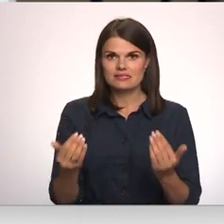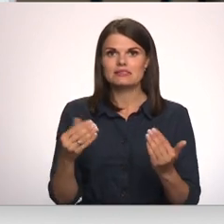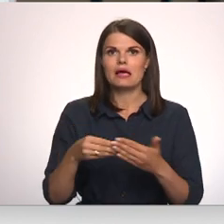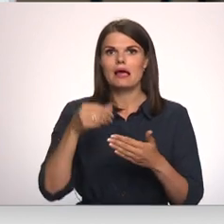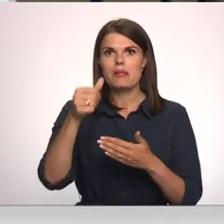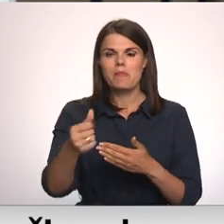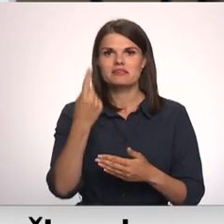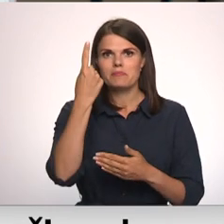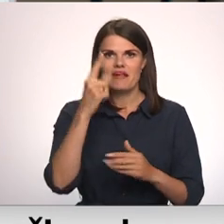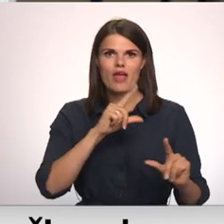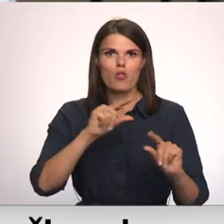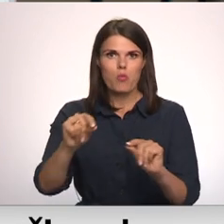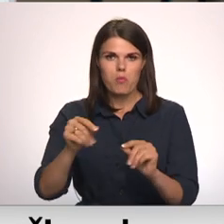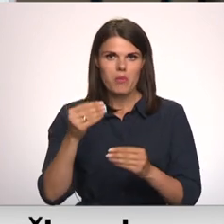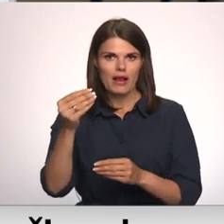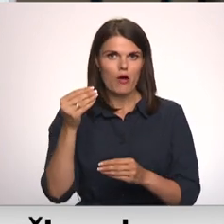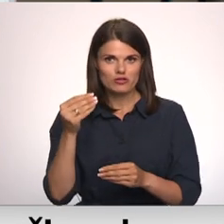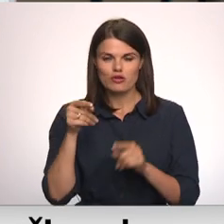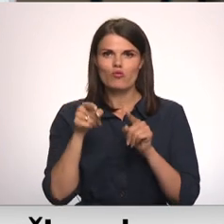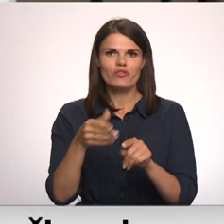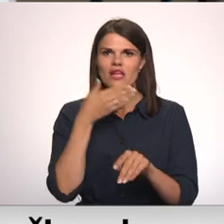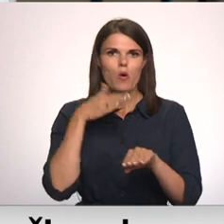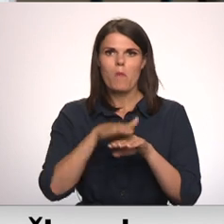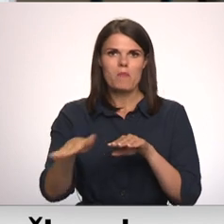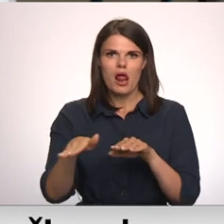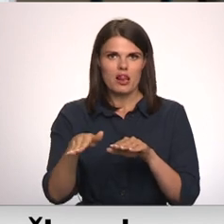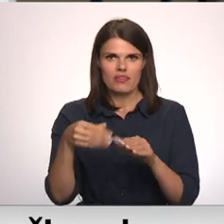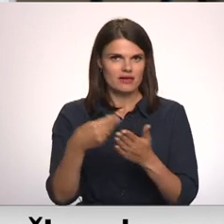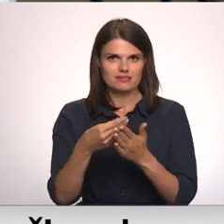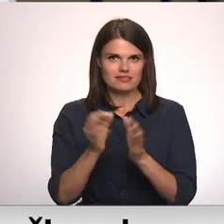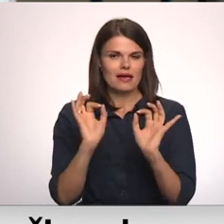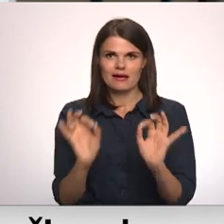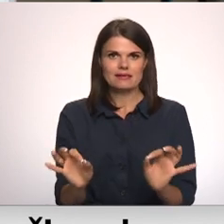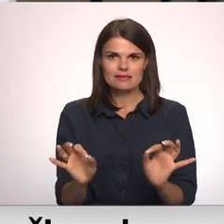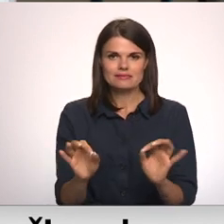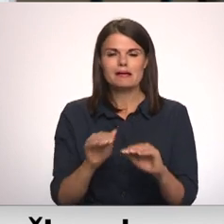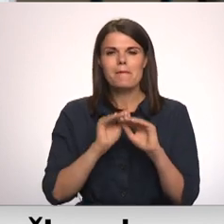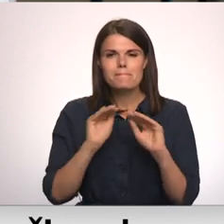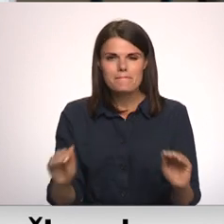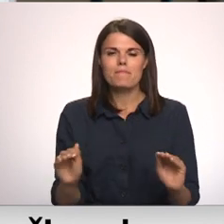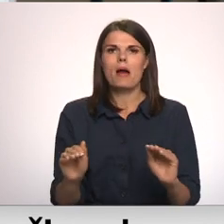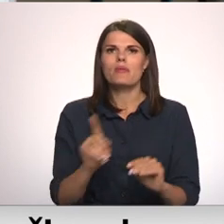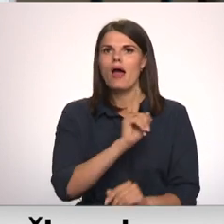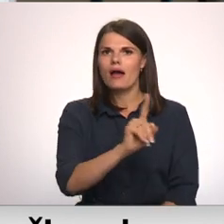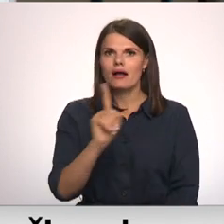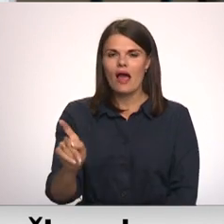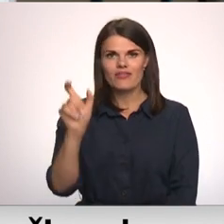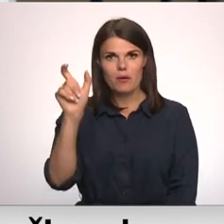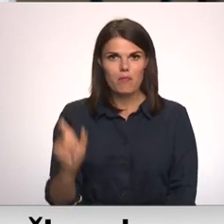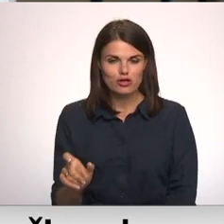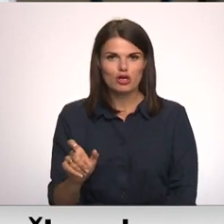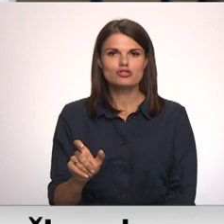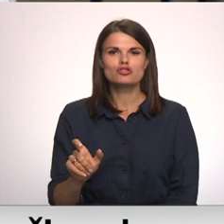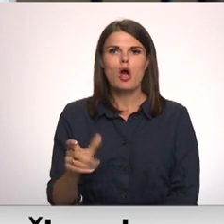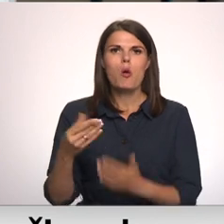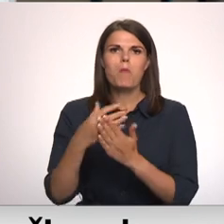viņš nesamaksā, nenosēc pilnu, pat pilnu savu braucienu izmaksu. Ja. Tātad pamatā par katru pasažieru pašvaldību